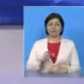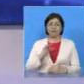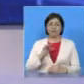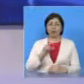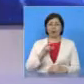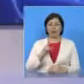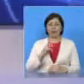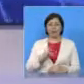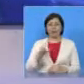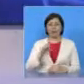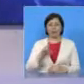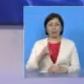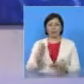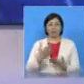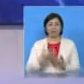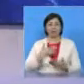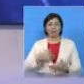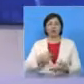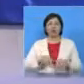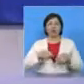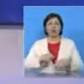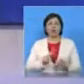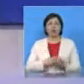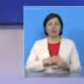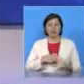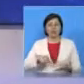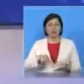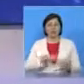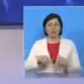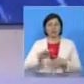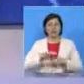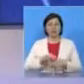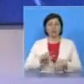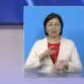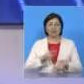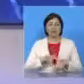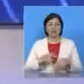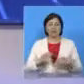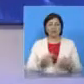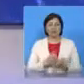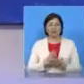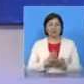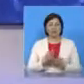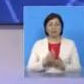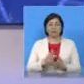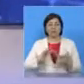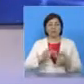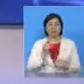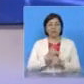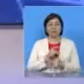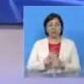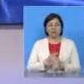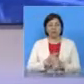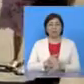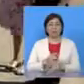Байғанин ауданының орталығында «Менің құқым, менің міндетім» акциясы өтті. Полиция қызметкерлері тұрғындарды интернет алаяқтарынан сақ болуға